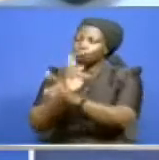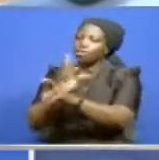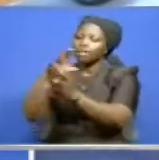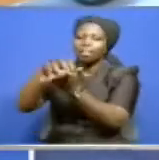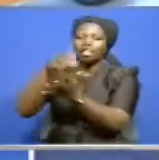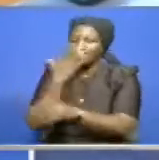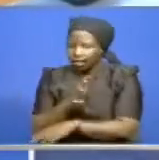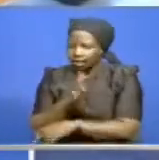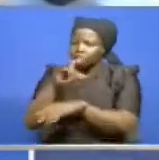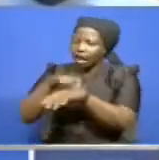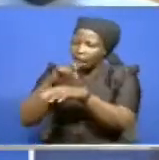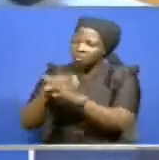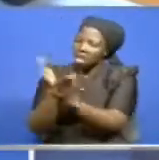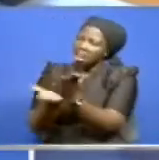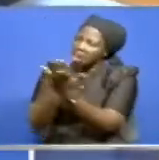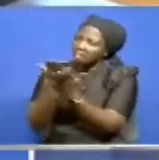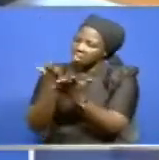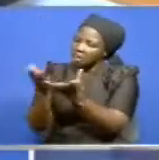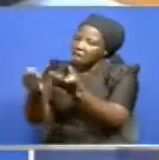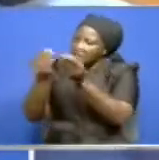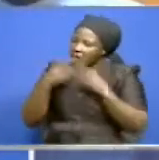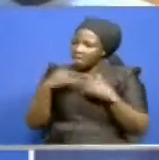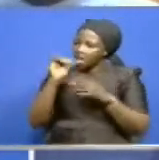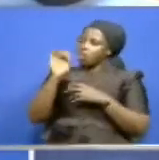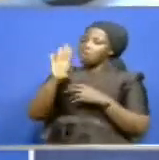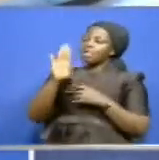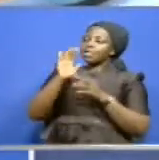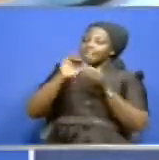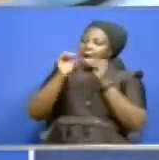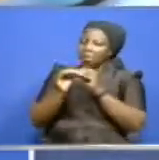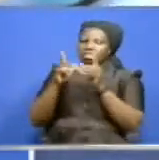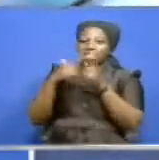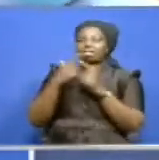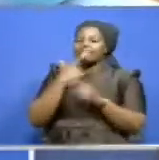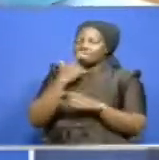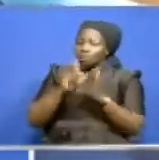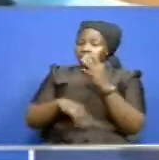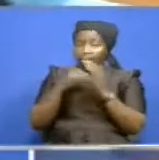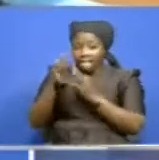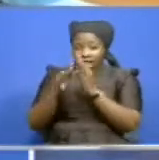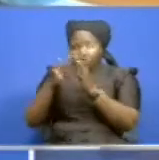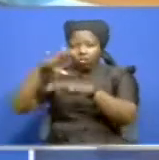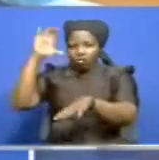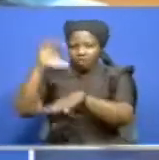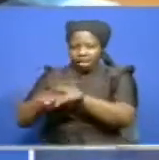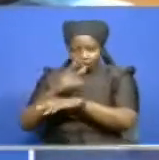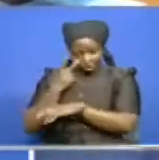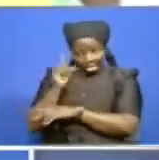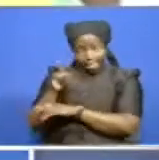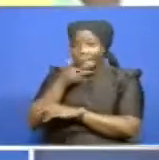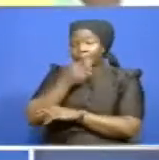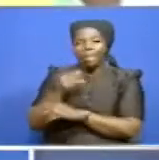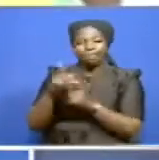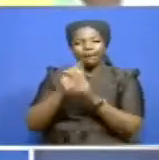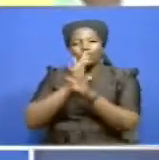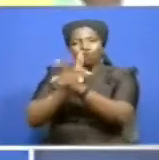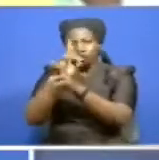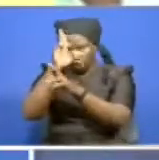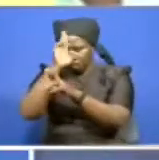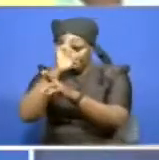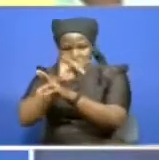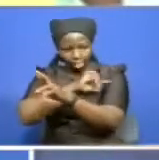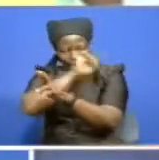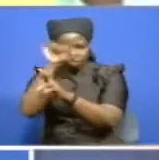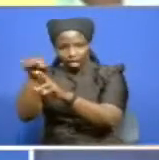polisi tukaandikia OB number, tukaambiwa if kama tutamwona huyo mtu go and report to the police wakuje wamshike. She says though